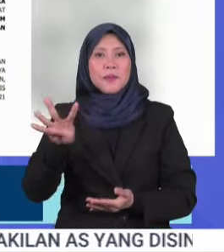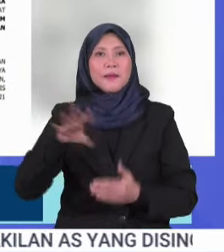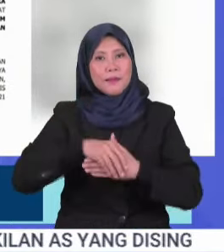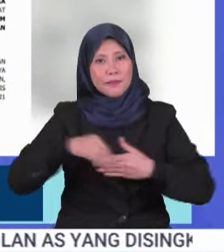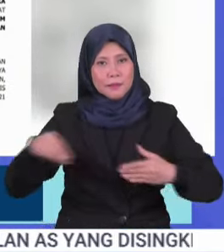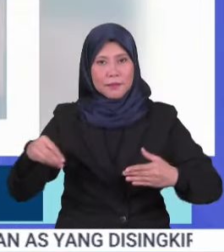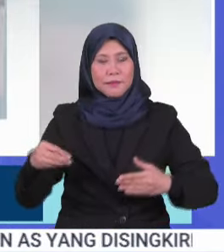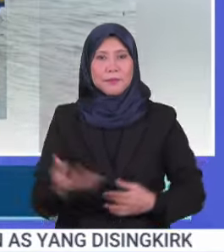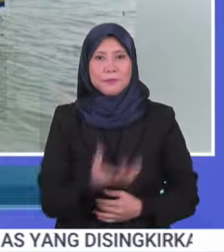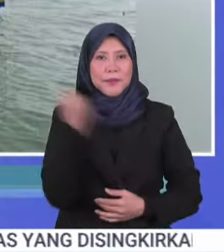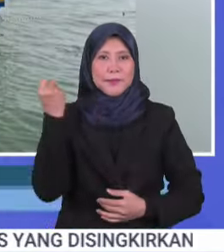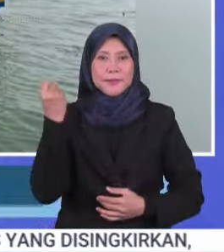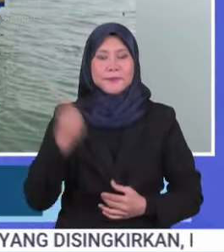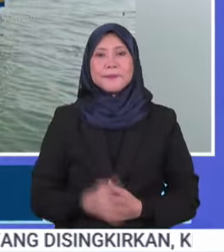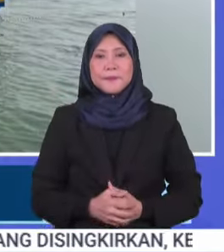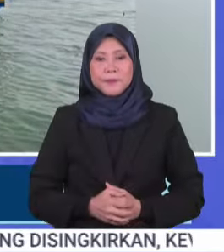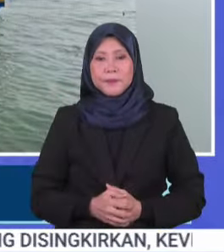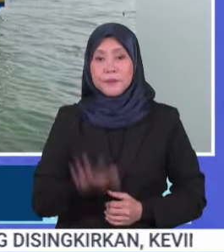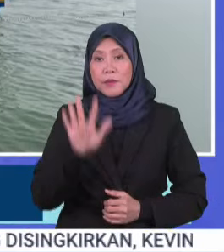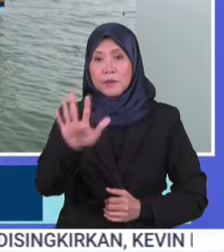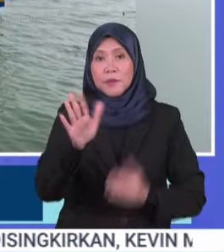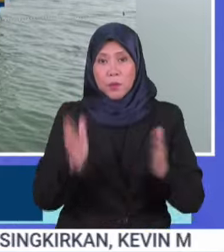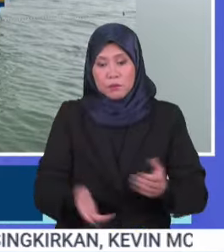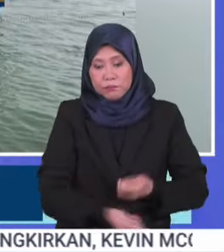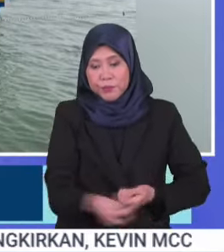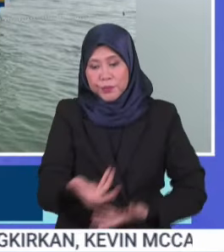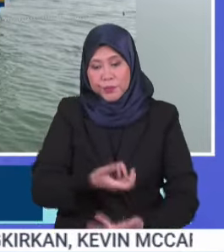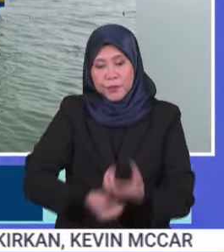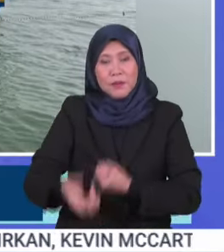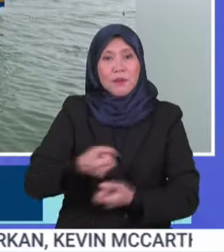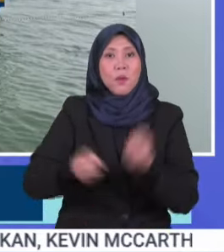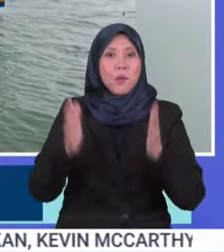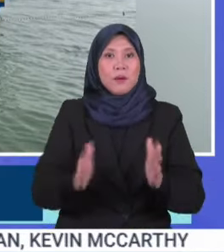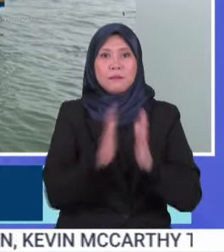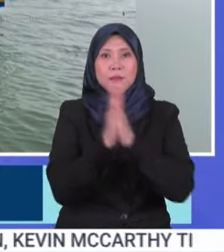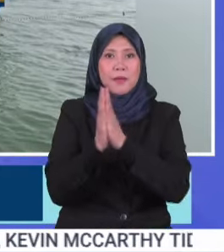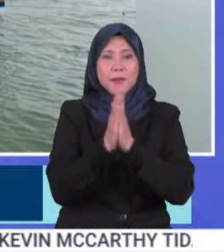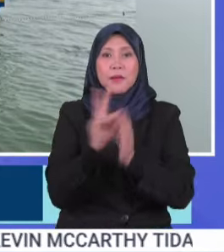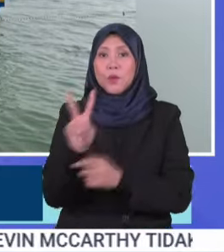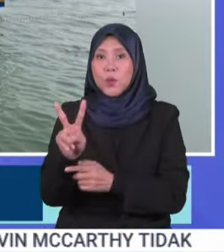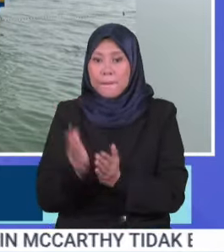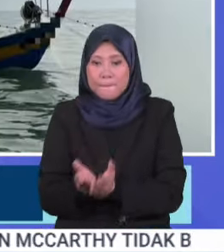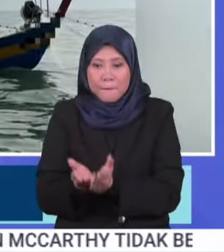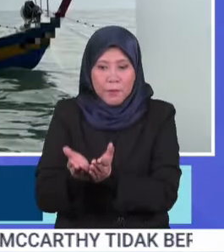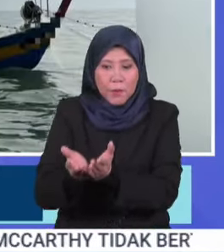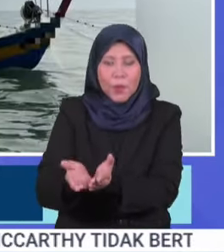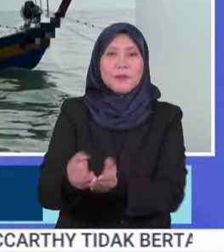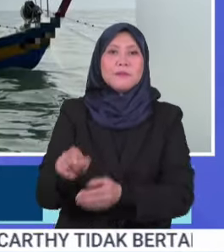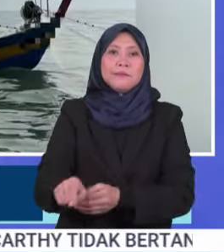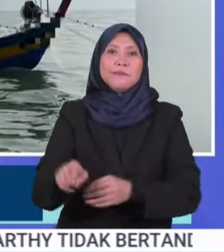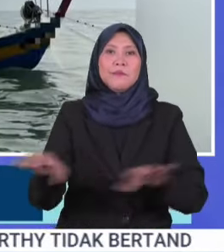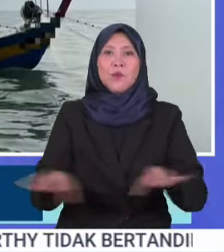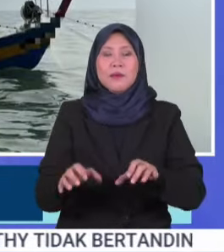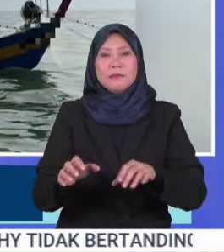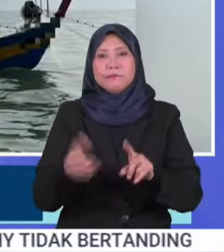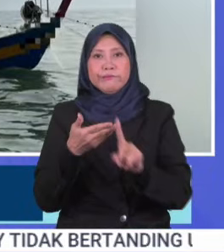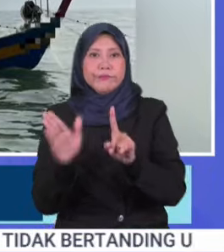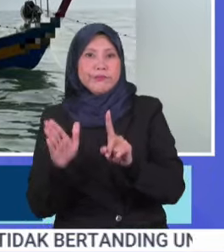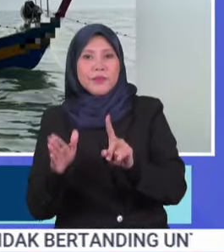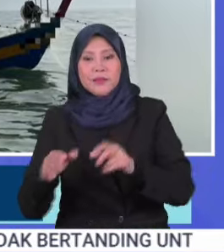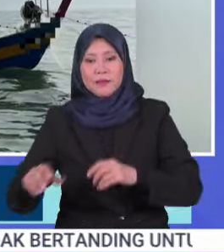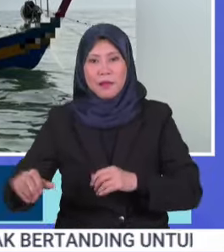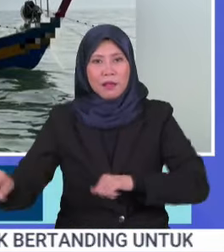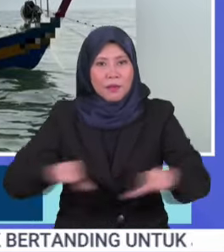RM3,224. 5 nelayan warga Myanmar ditahan bersama 2 bot kerana lakukan aktiviti perikanan secara tidak